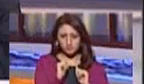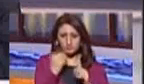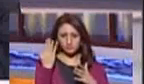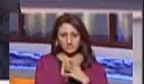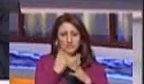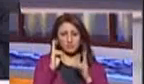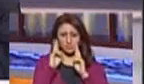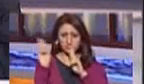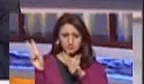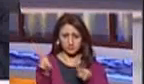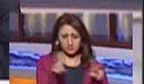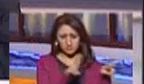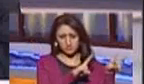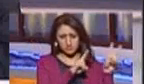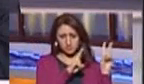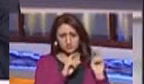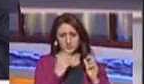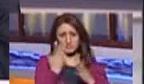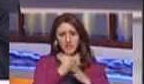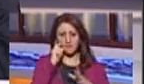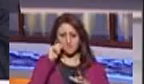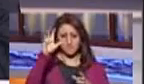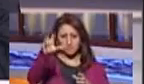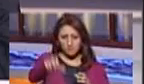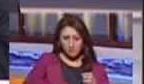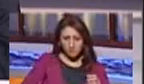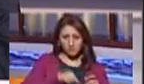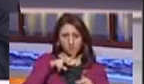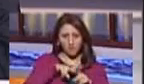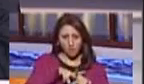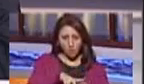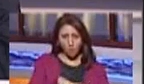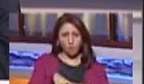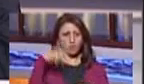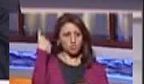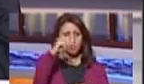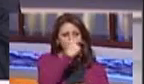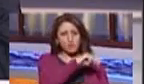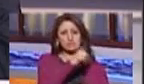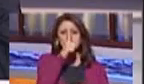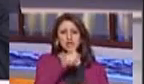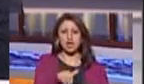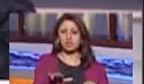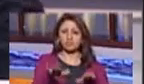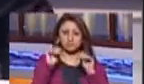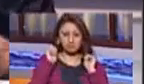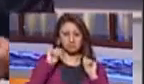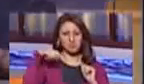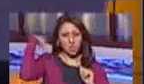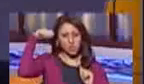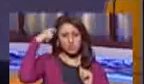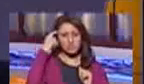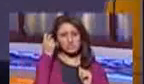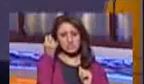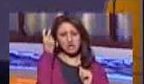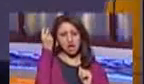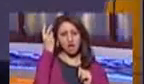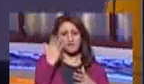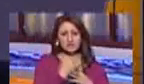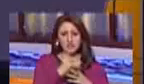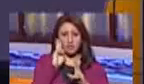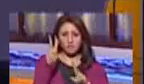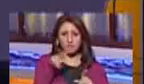يحدث من عمليات سحر للمواطنين واعتداءات على المواطنين المصريين.